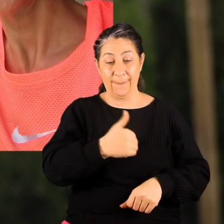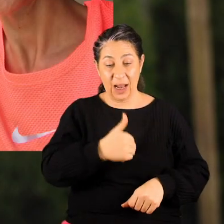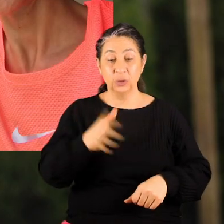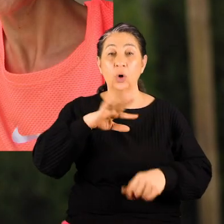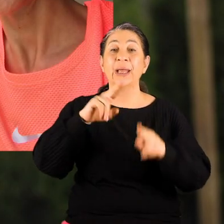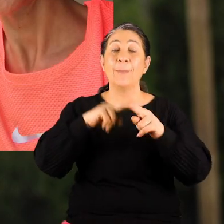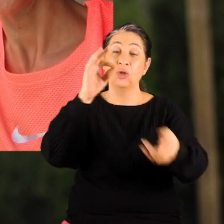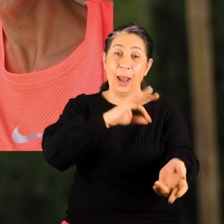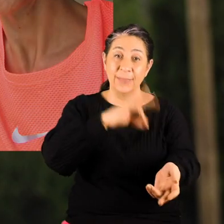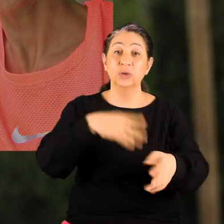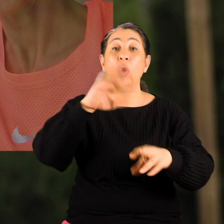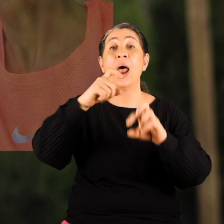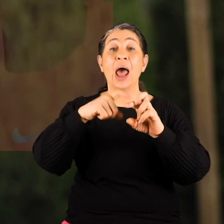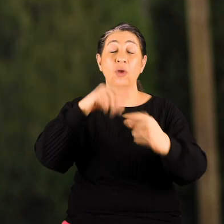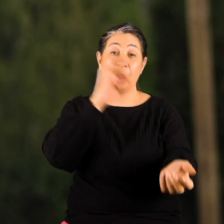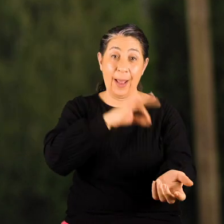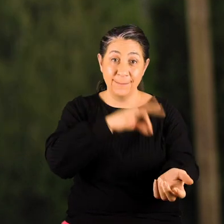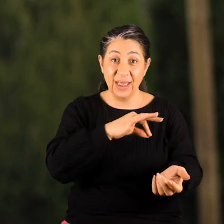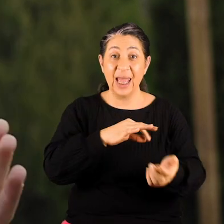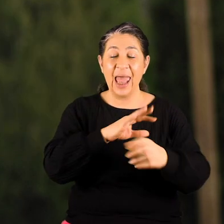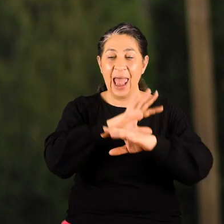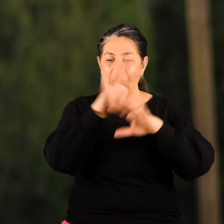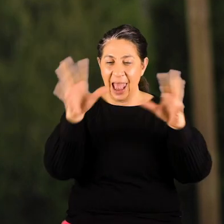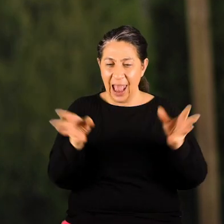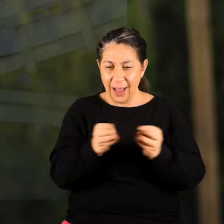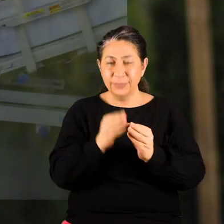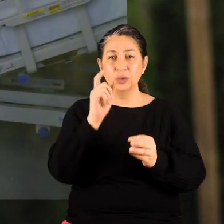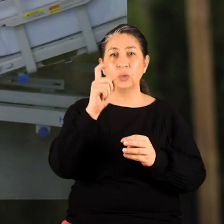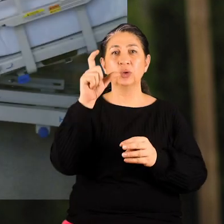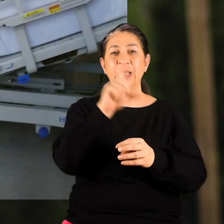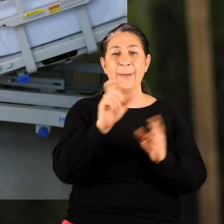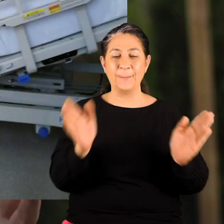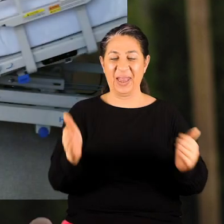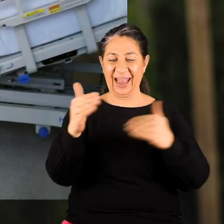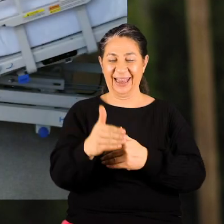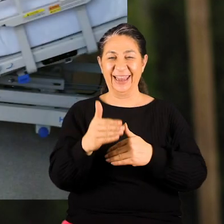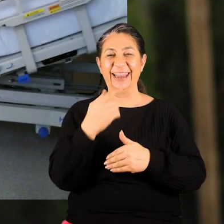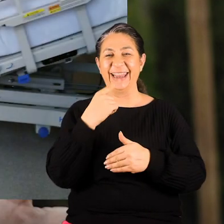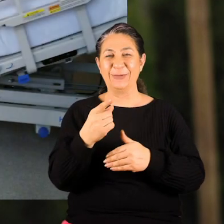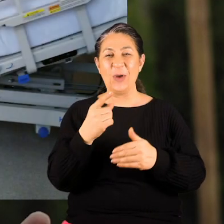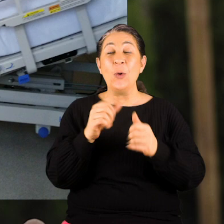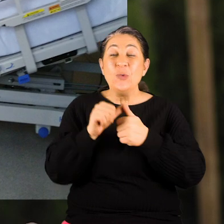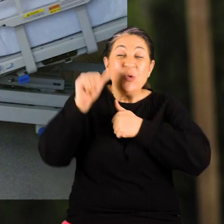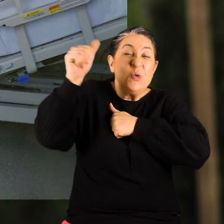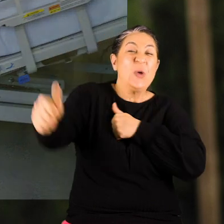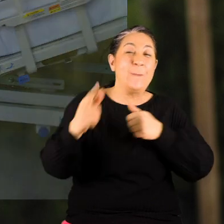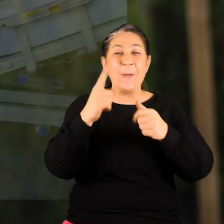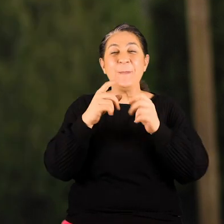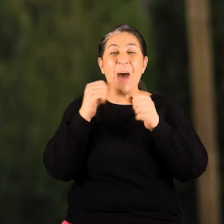hı-hı. kemoterapi gördüm, sonra radyoterapi gördüm. İşte hepsi birlikte 9 aylık bir paket. Paket bir ultramaraton.